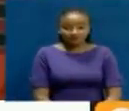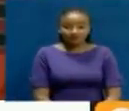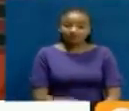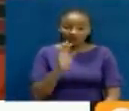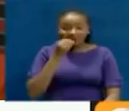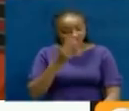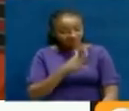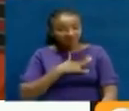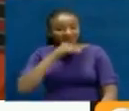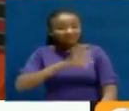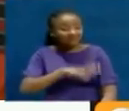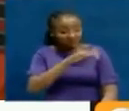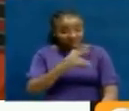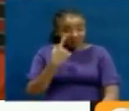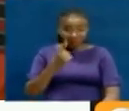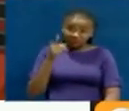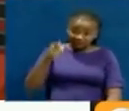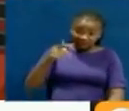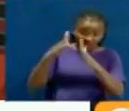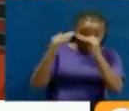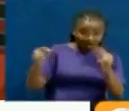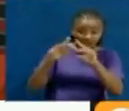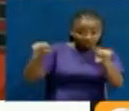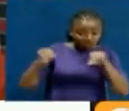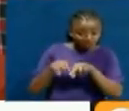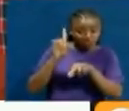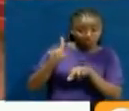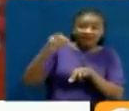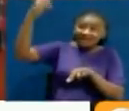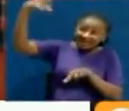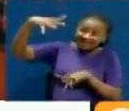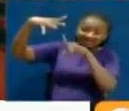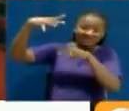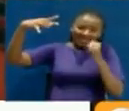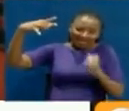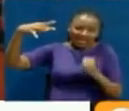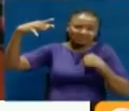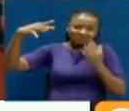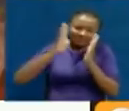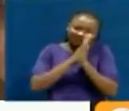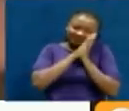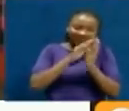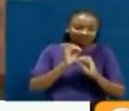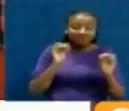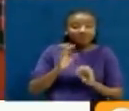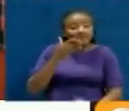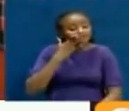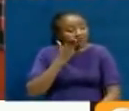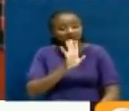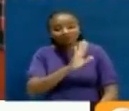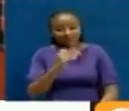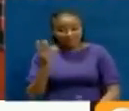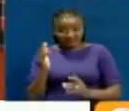Sasa nikamwambia Alan, hii nyumba, hii stima inafanya silali. Please somanga mchana. Akaniambia mchana, kelele hapa